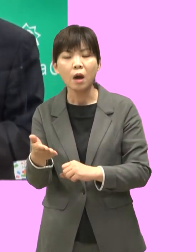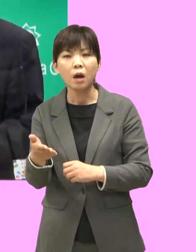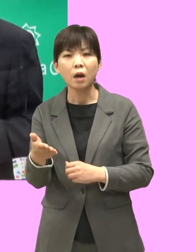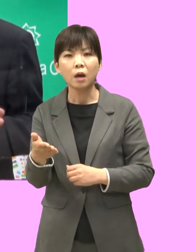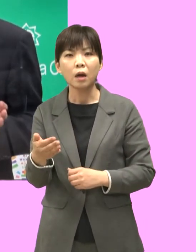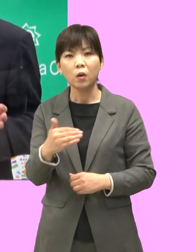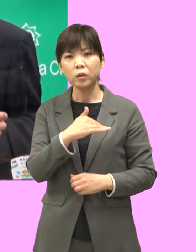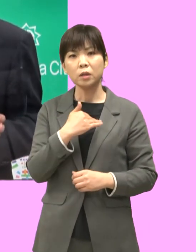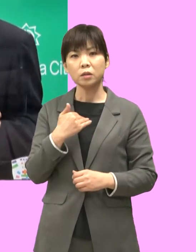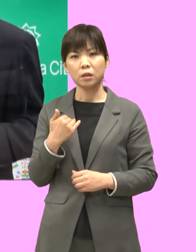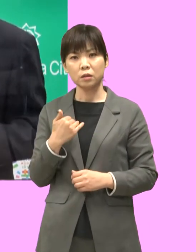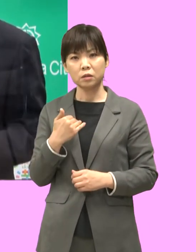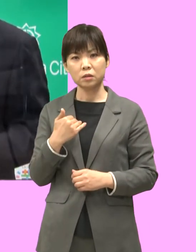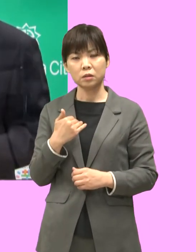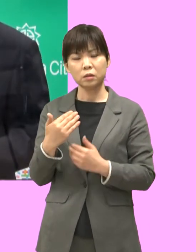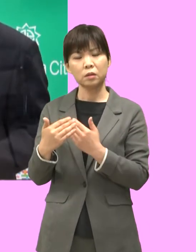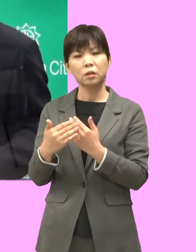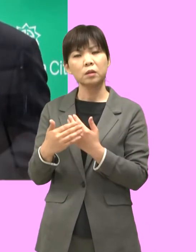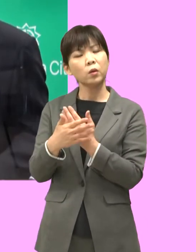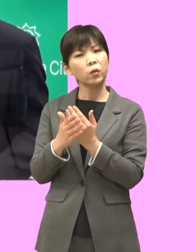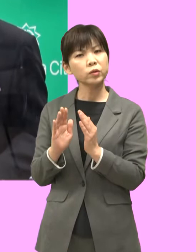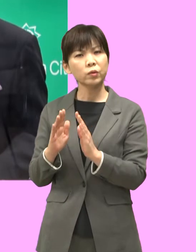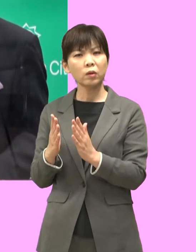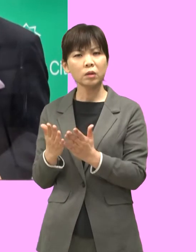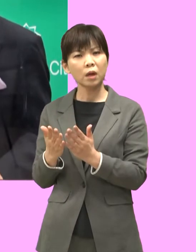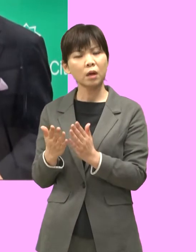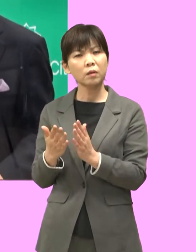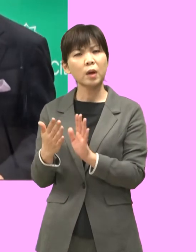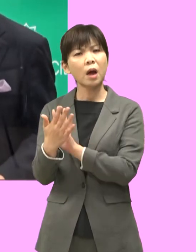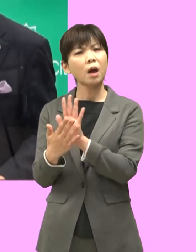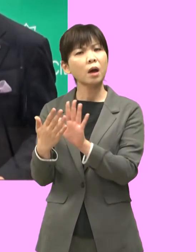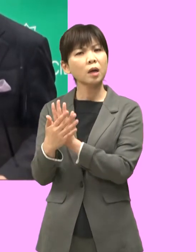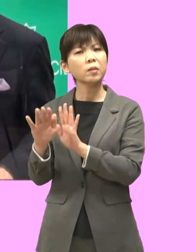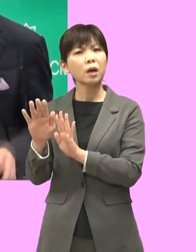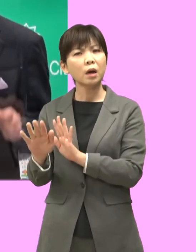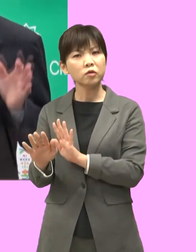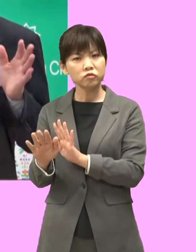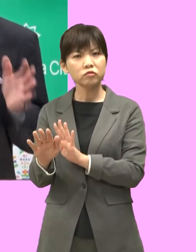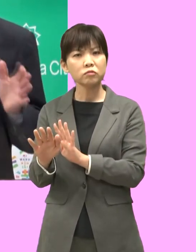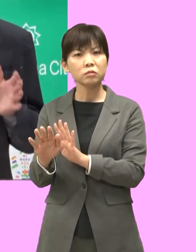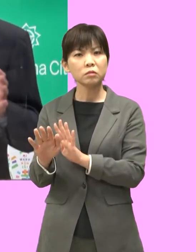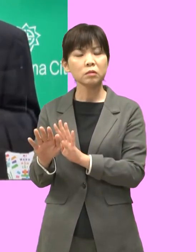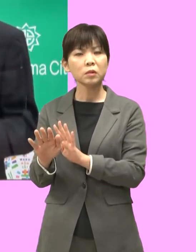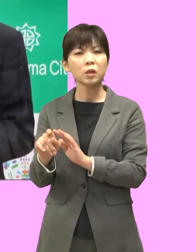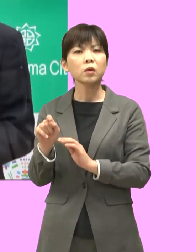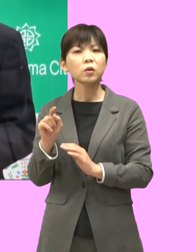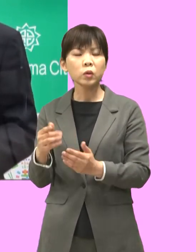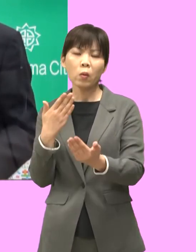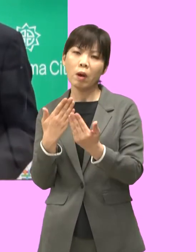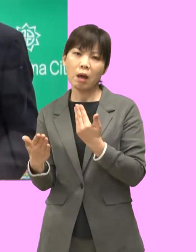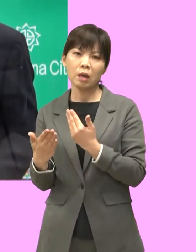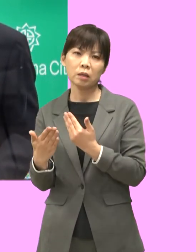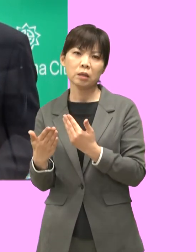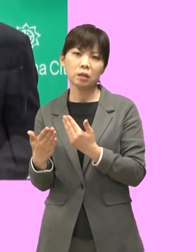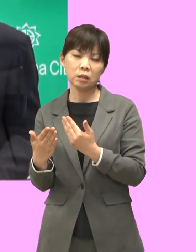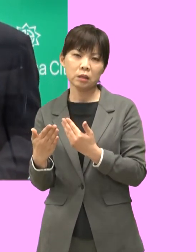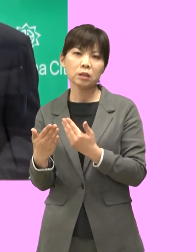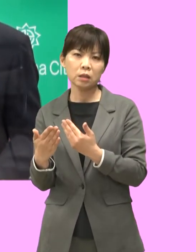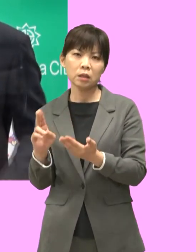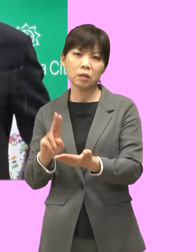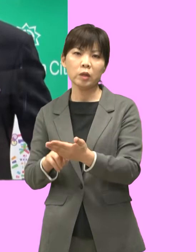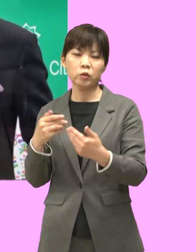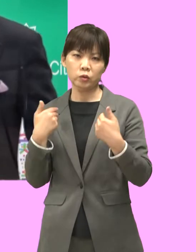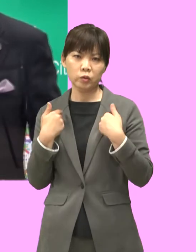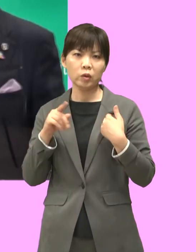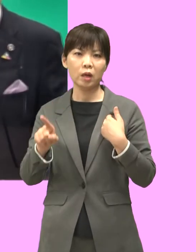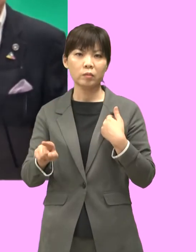々とすれば十分な保証がないというか分からないところでもあるんで、そこはきっちりと明確にするというのも有効かなと思っ